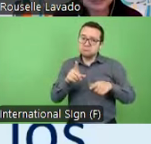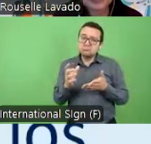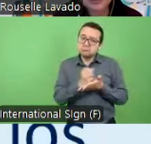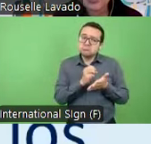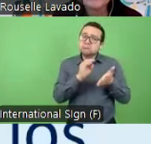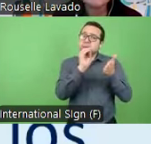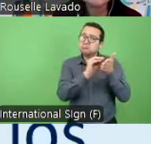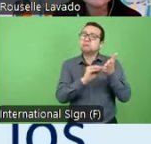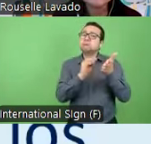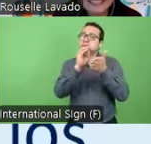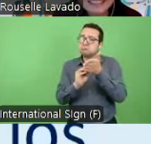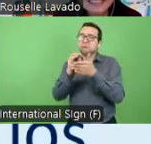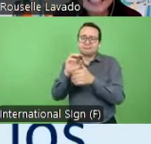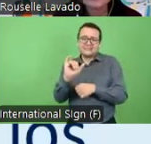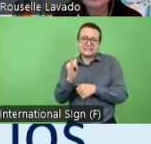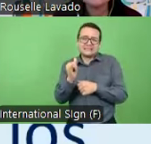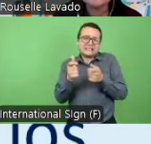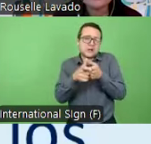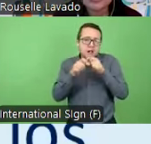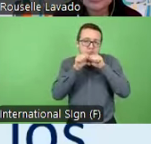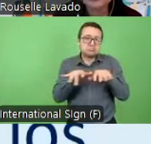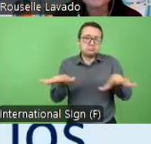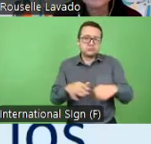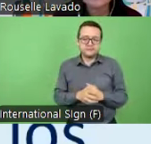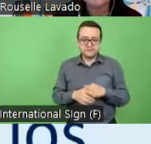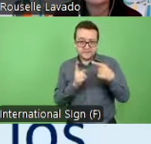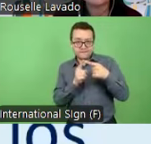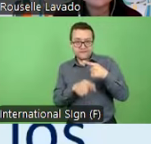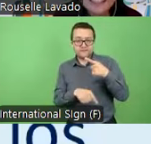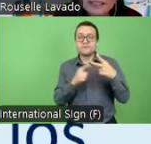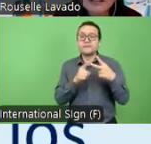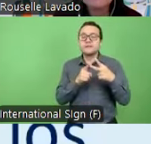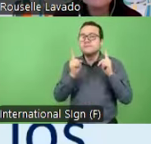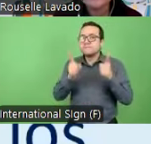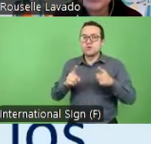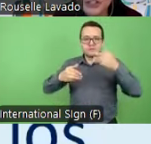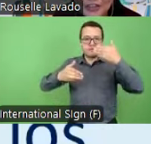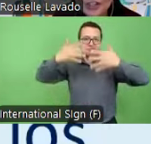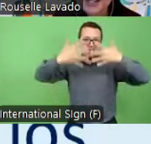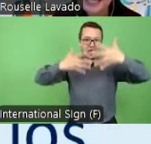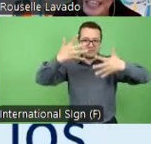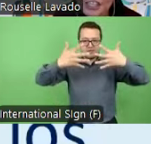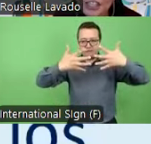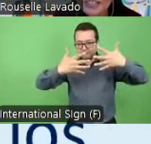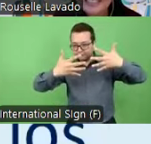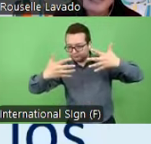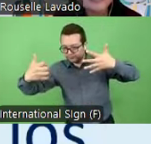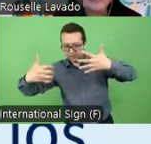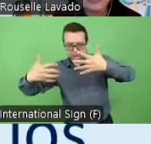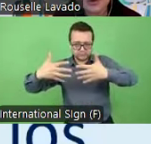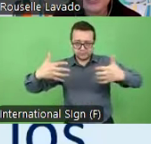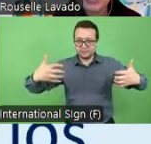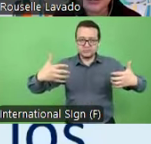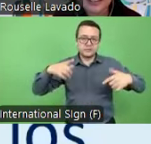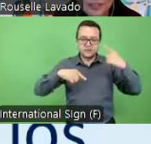celles-ci sont accessibles au public. Il est difficile de désagréger,